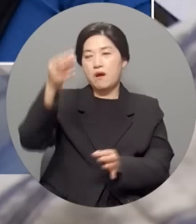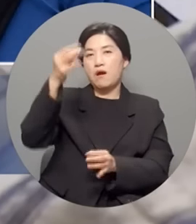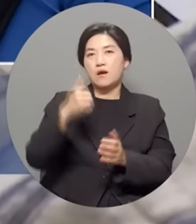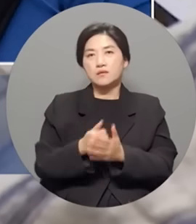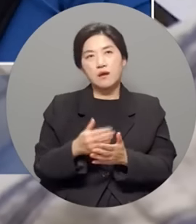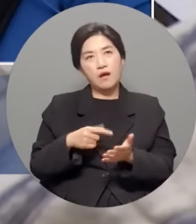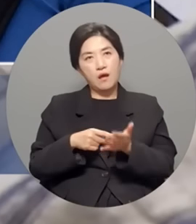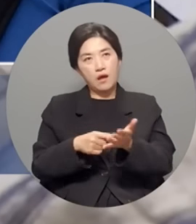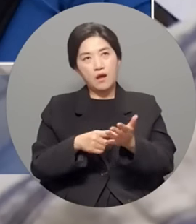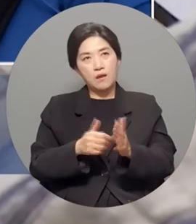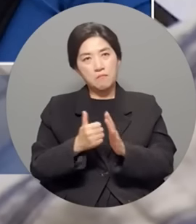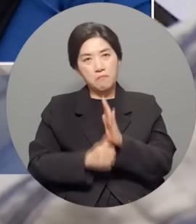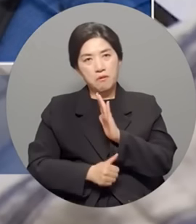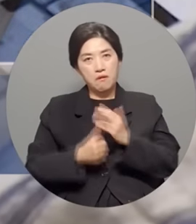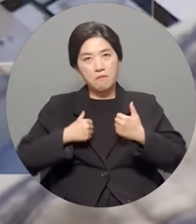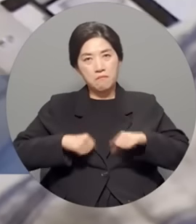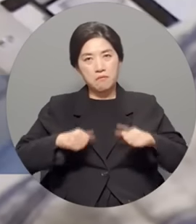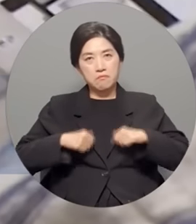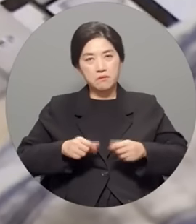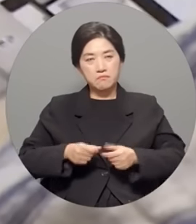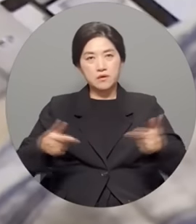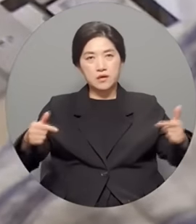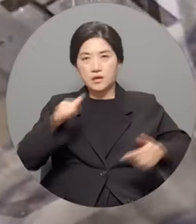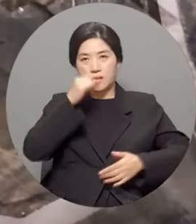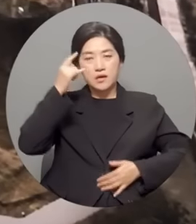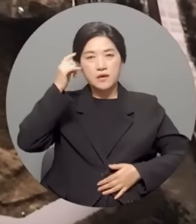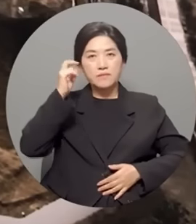청약을 포기하게 되는 사례도 늘어날 것으로 보이고